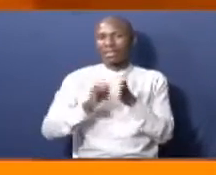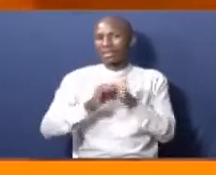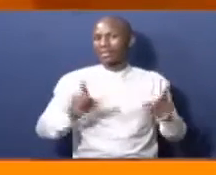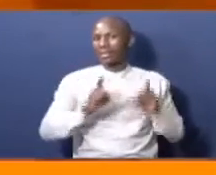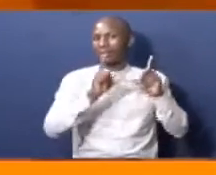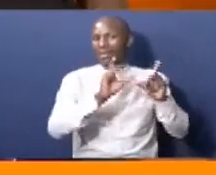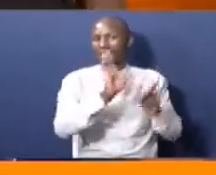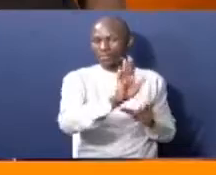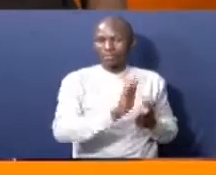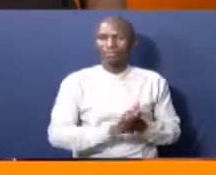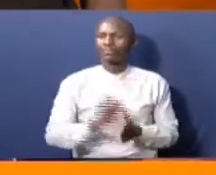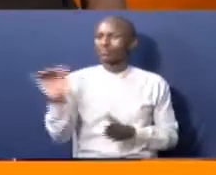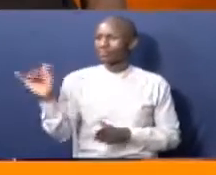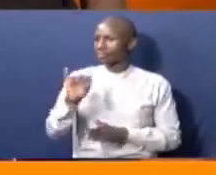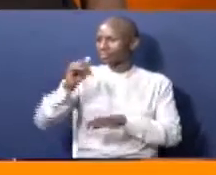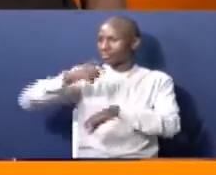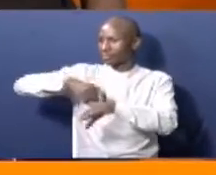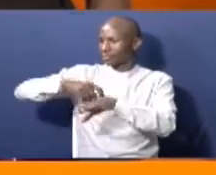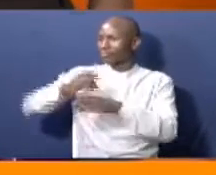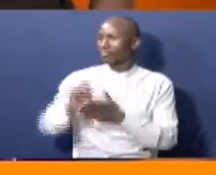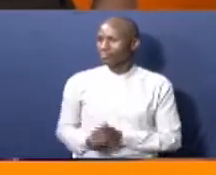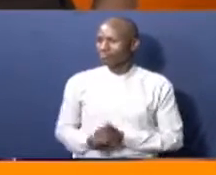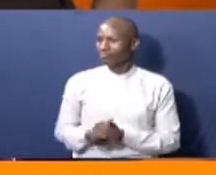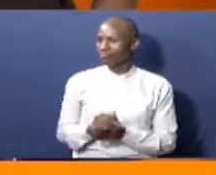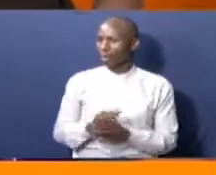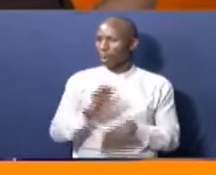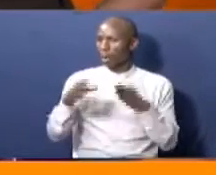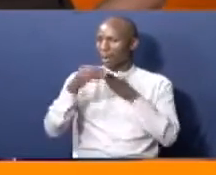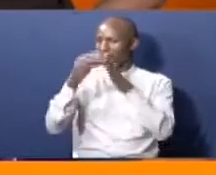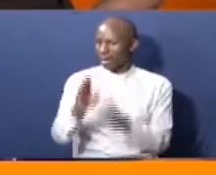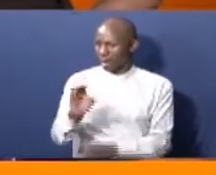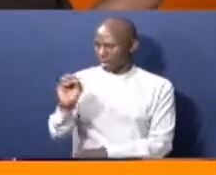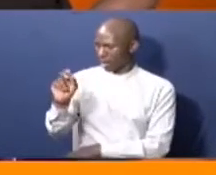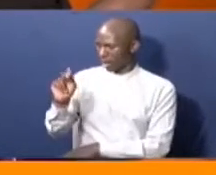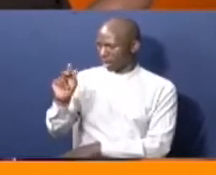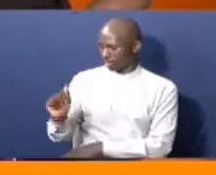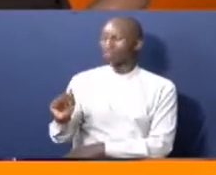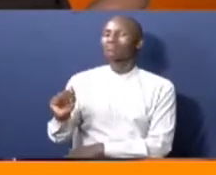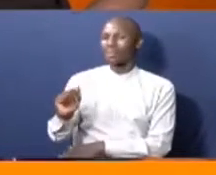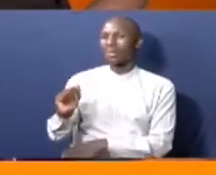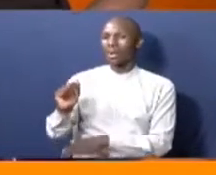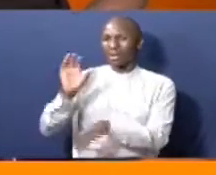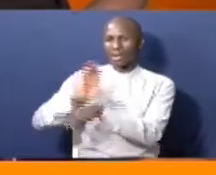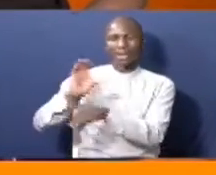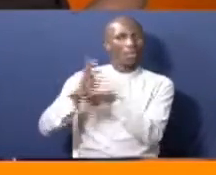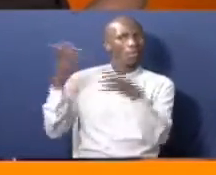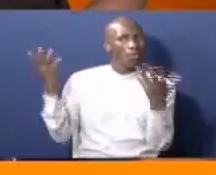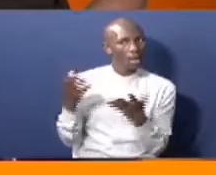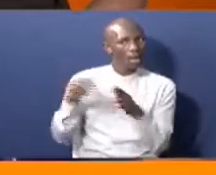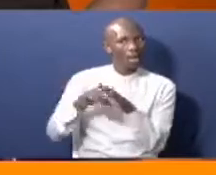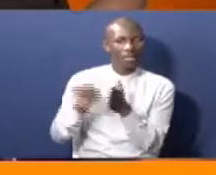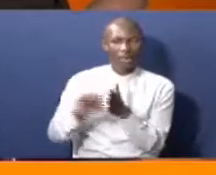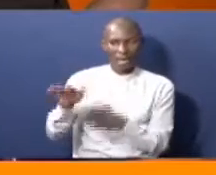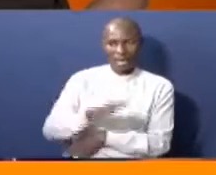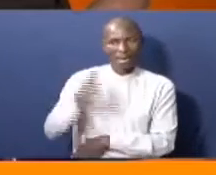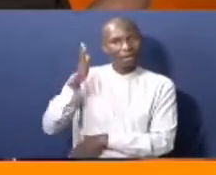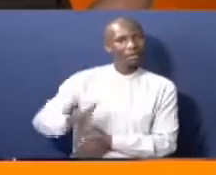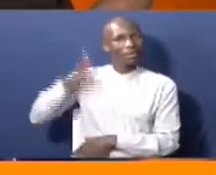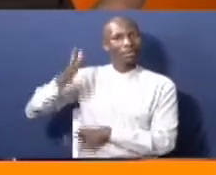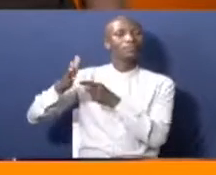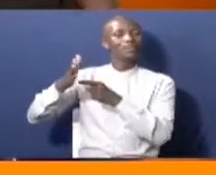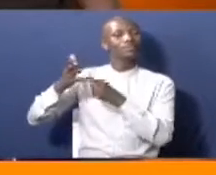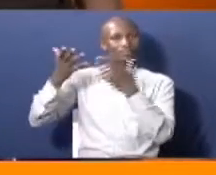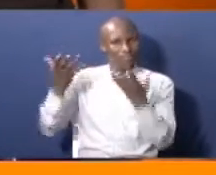yo. Na hindi kavinane kaundongo isi angwata niuna ya oka siyethi wa hitha itila kanisa ni umwende ni wa kisiyo kiucha